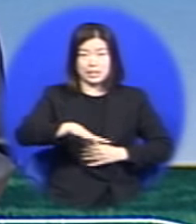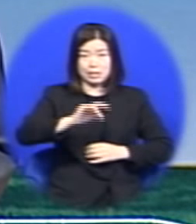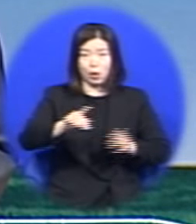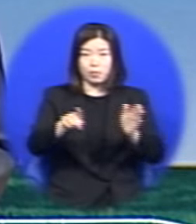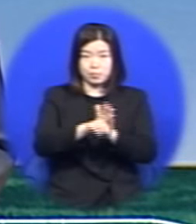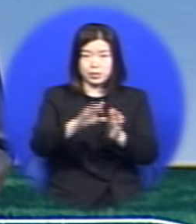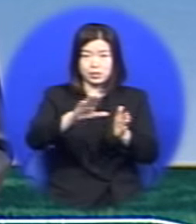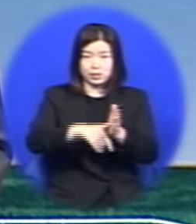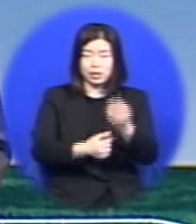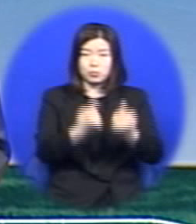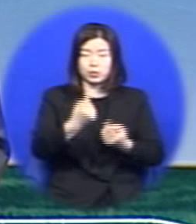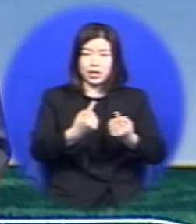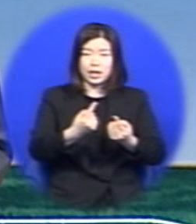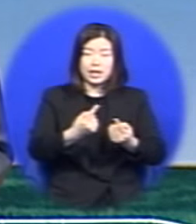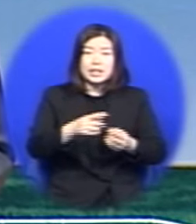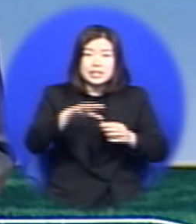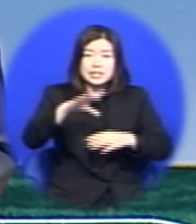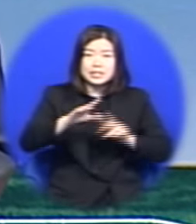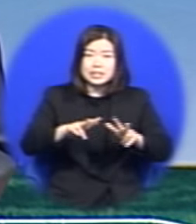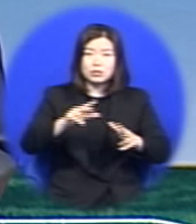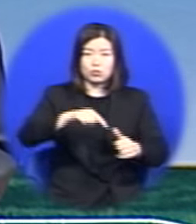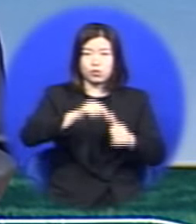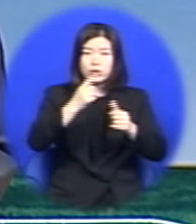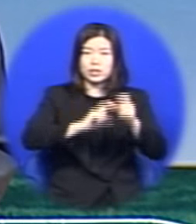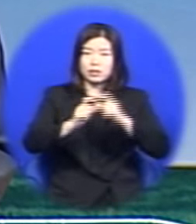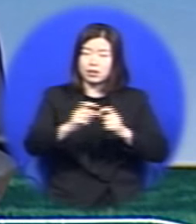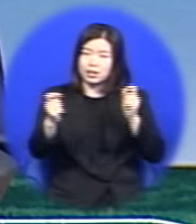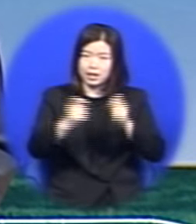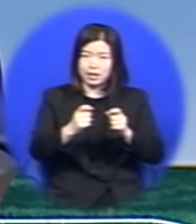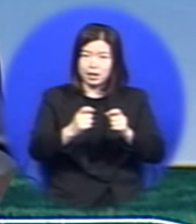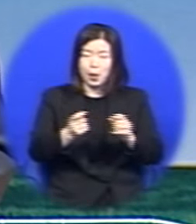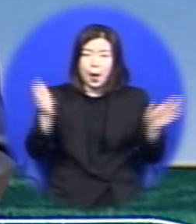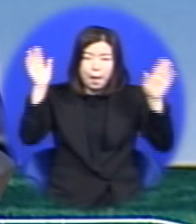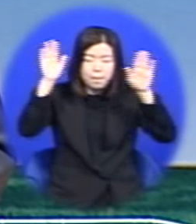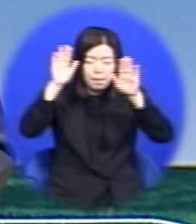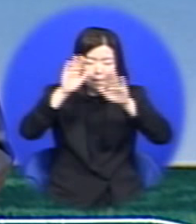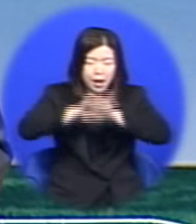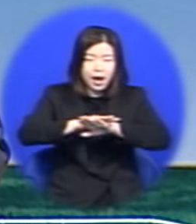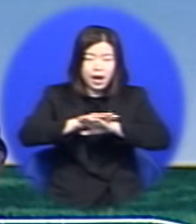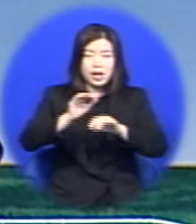더 가까워졌습니다. 밤이 깊고 낮이 가까이 왔습니다.